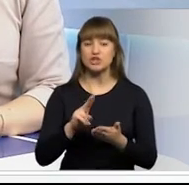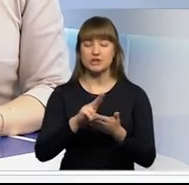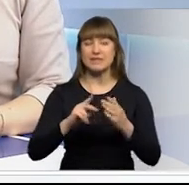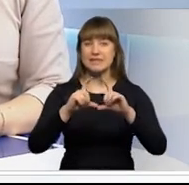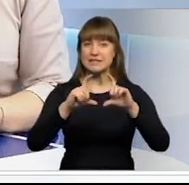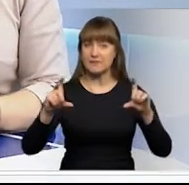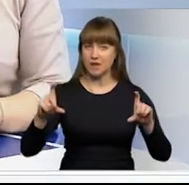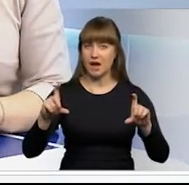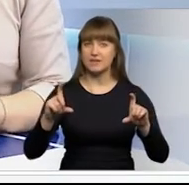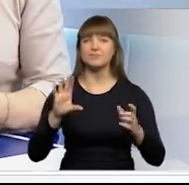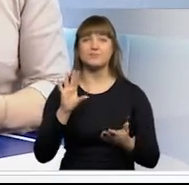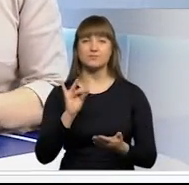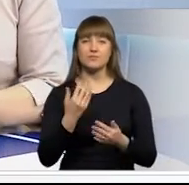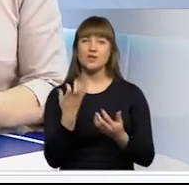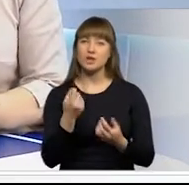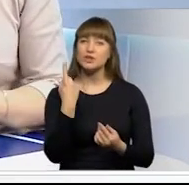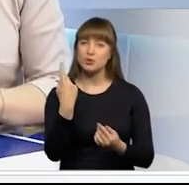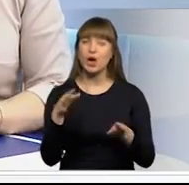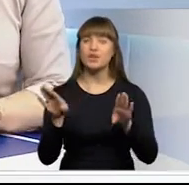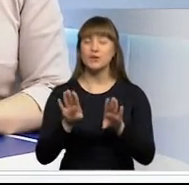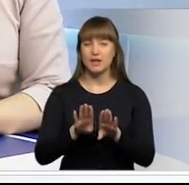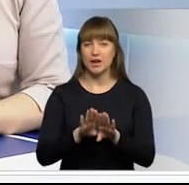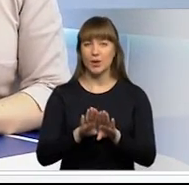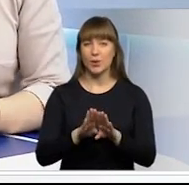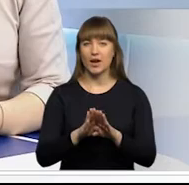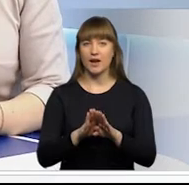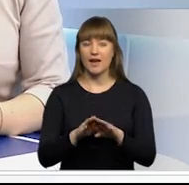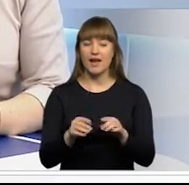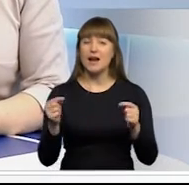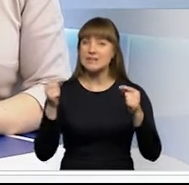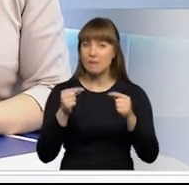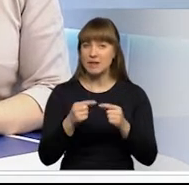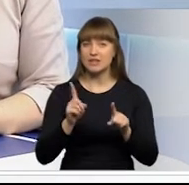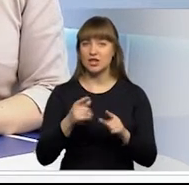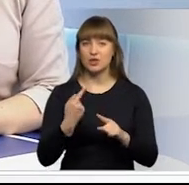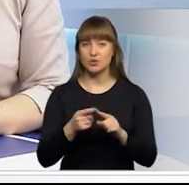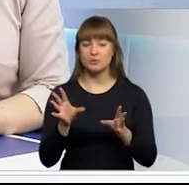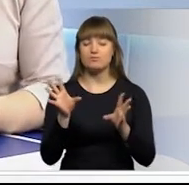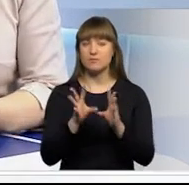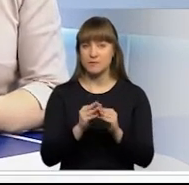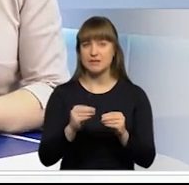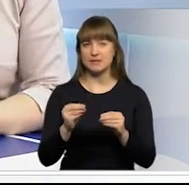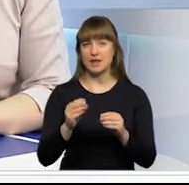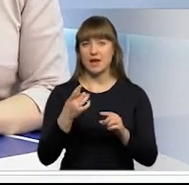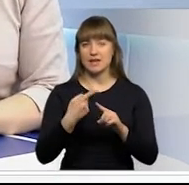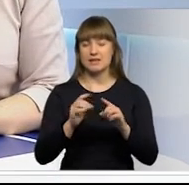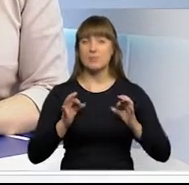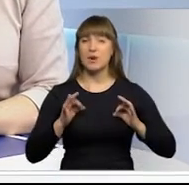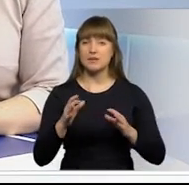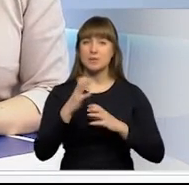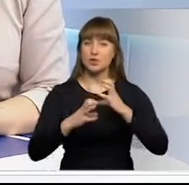И вот еще одно такое совпадение, что все-таки оно совпало с Международным женским днем, как раз вот